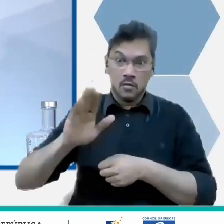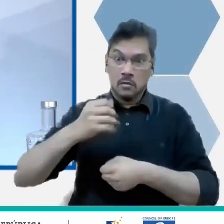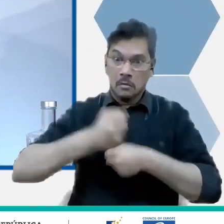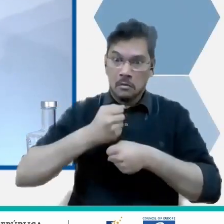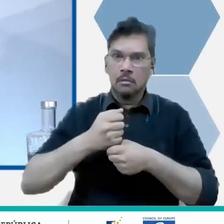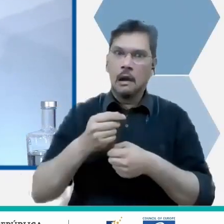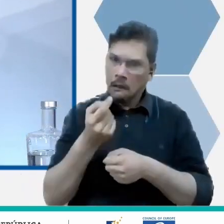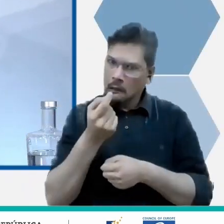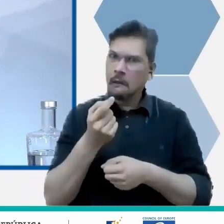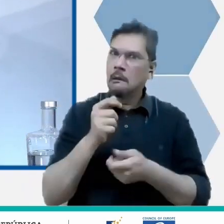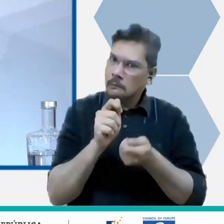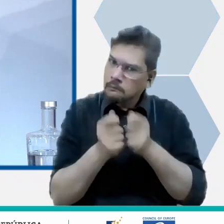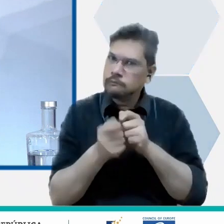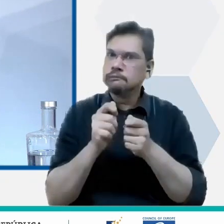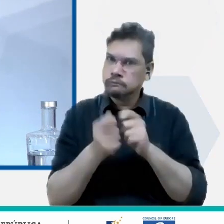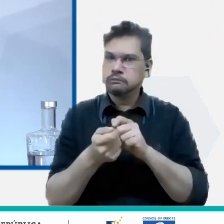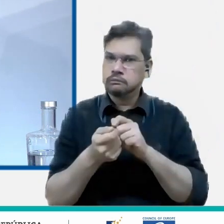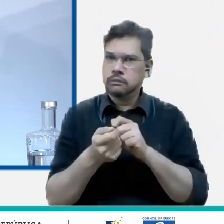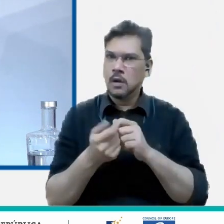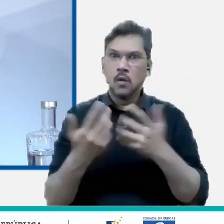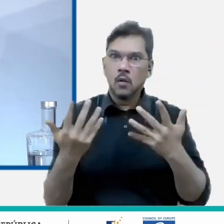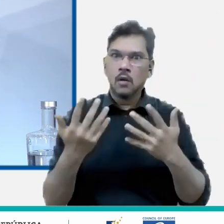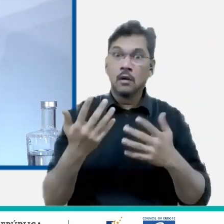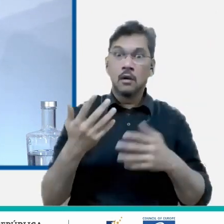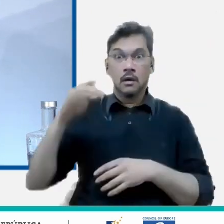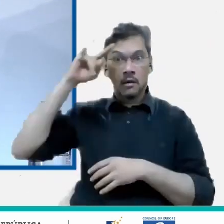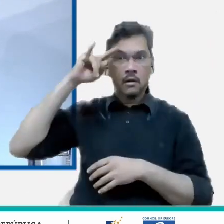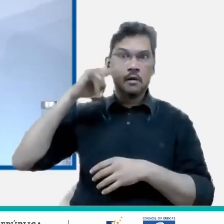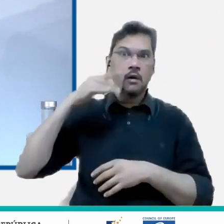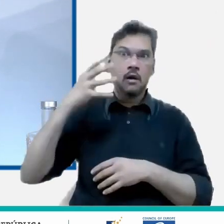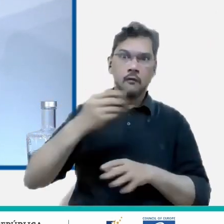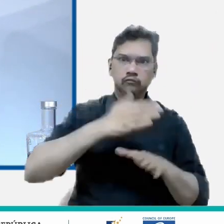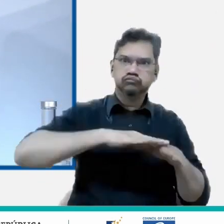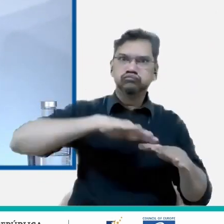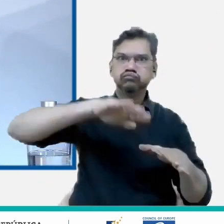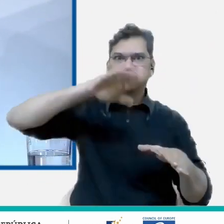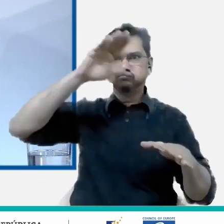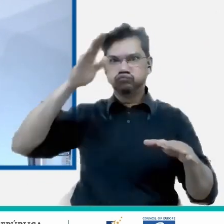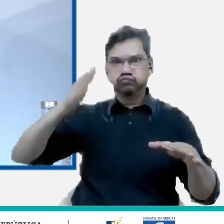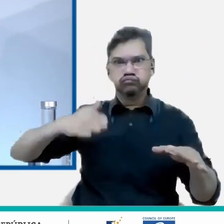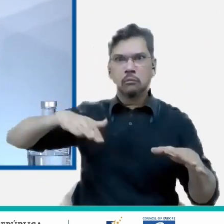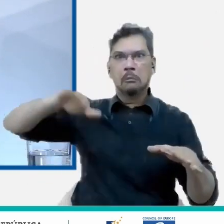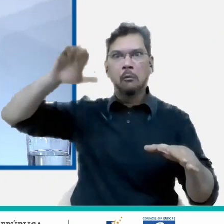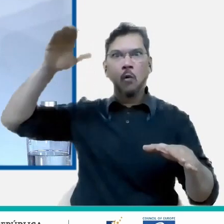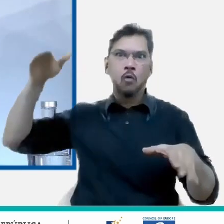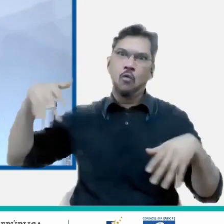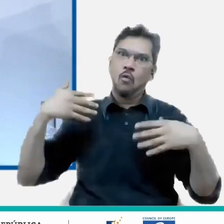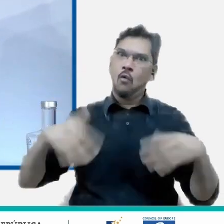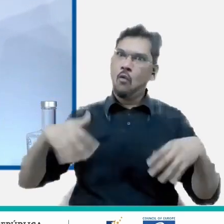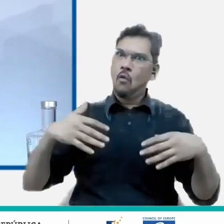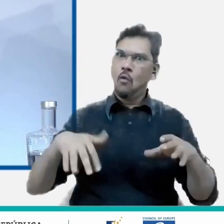риски стихийных бедствий, от которого страдает население и экономика страны. Второе – это необходимость и мотивация